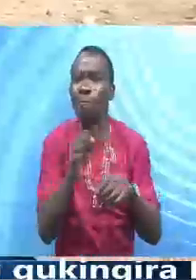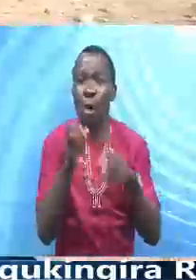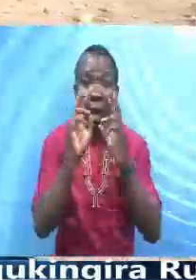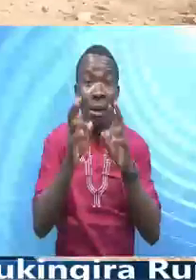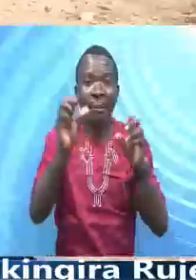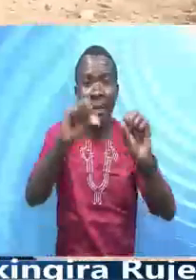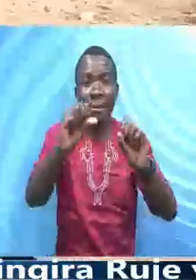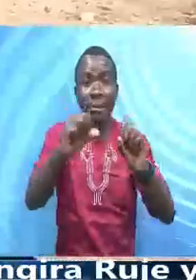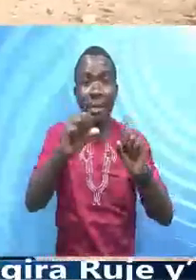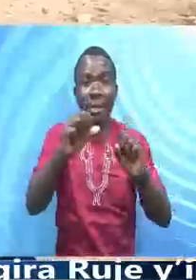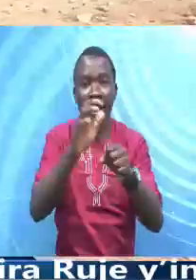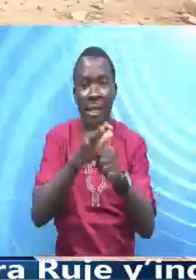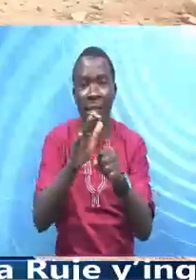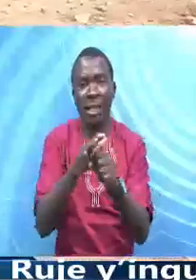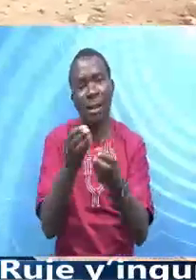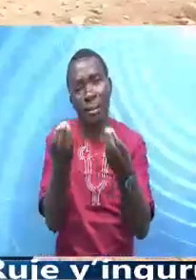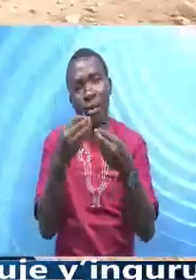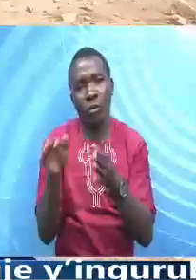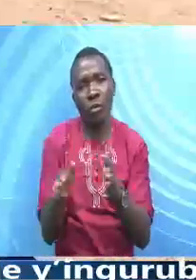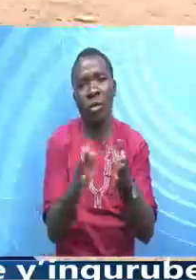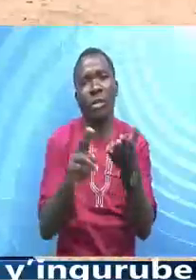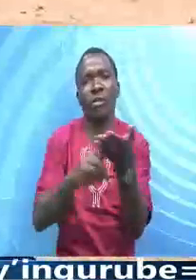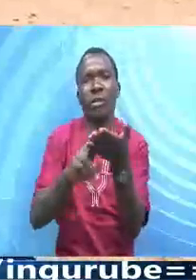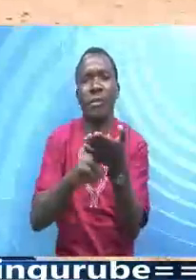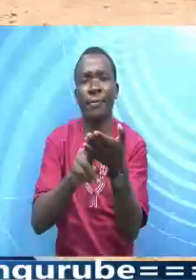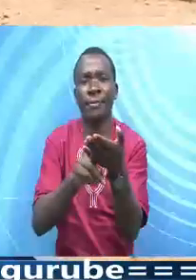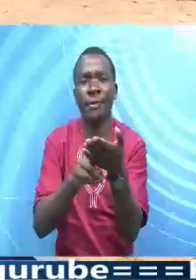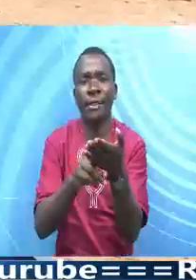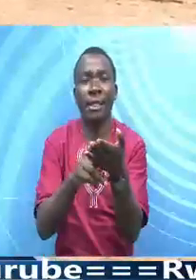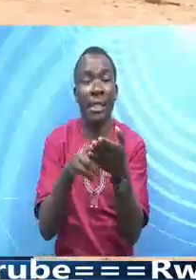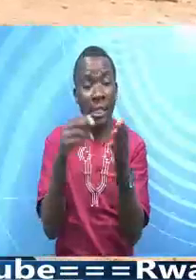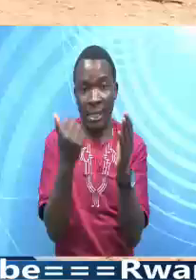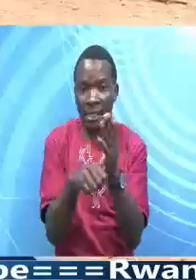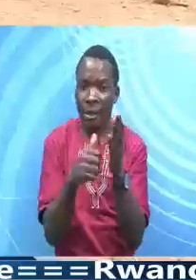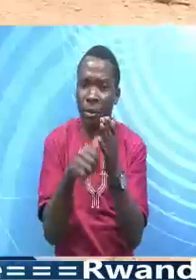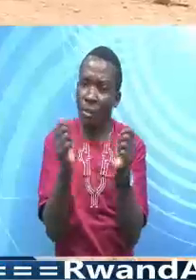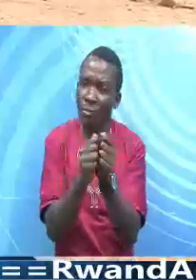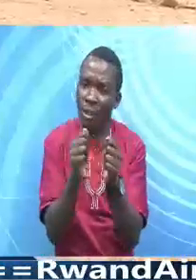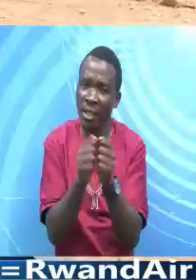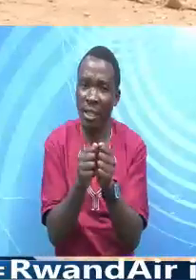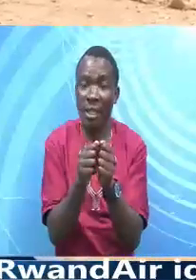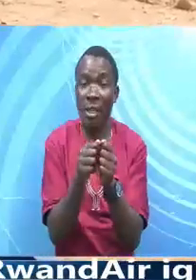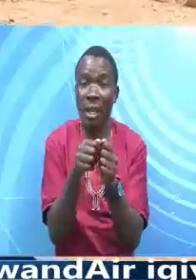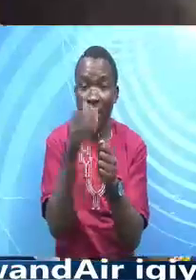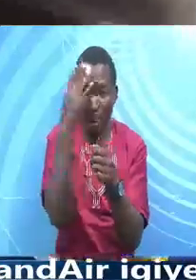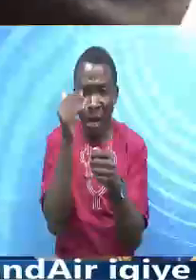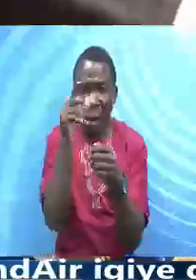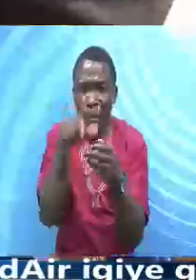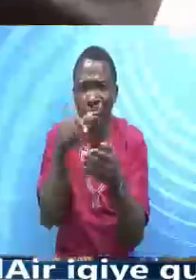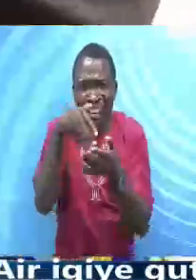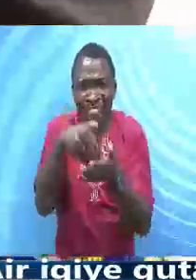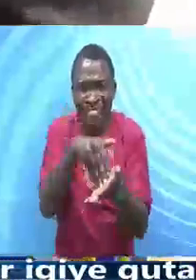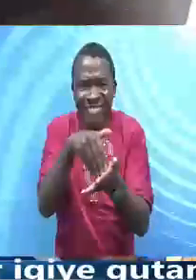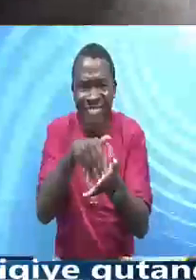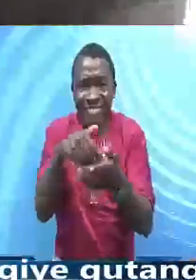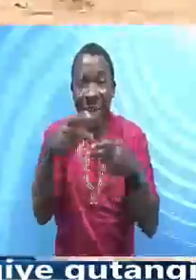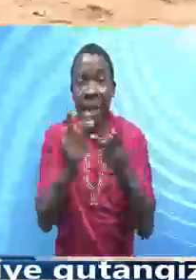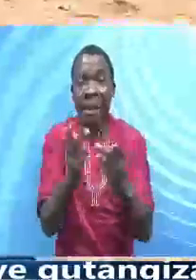bimeze nabi pe muduhe inzira tunyure reka ni ikibazo kitoroshye kubera ko umuntu agira isusumira ari ahantu habi